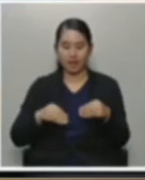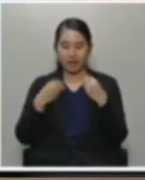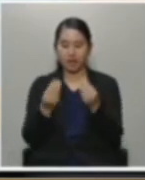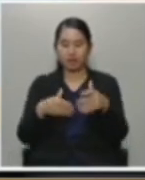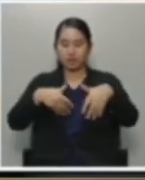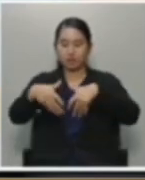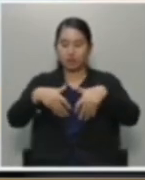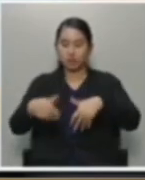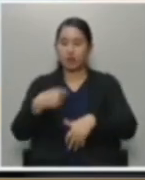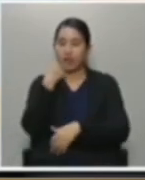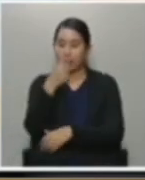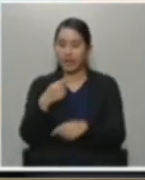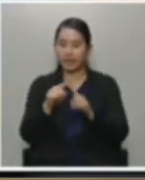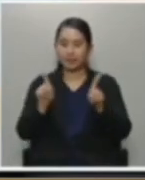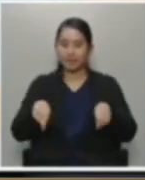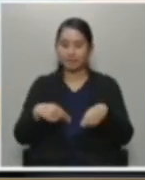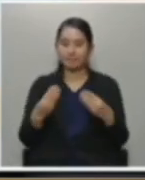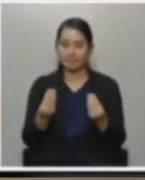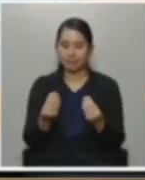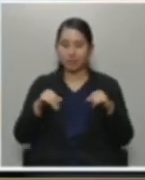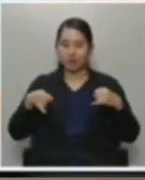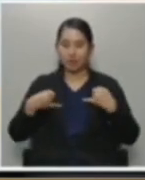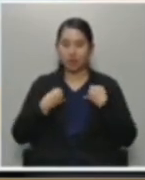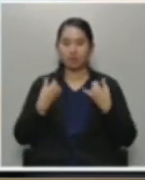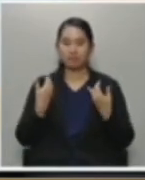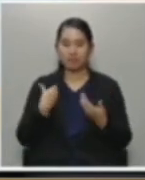ผู้ที่ถือครองที่ดินโดย